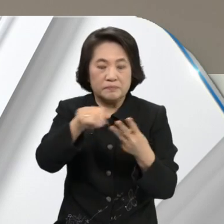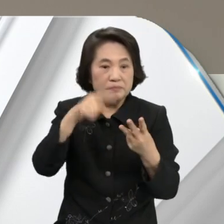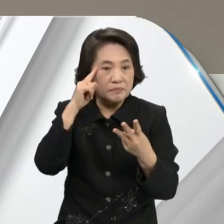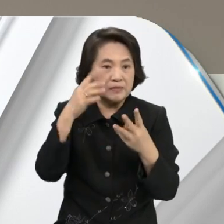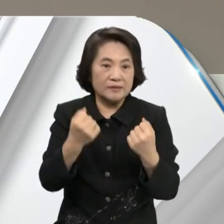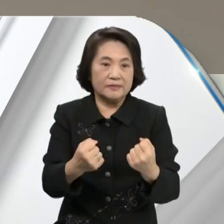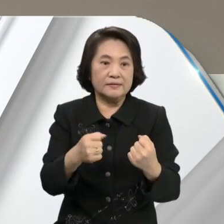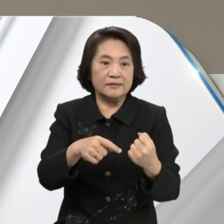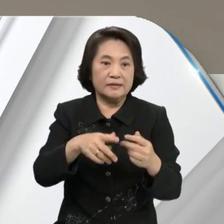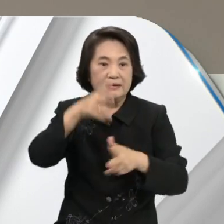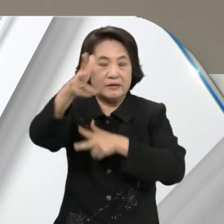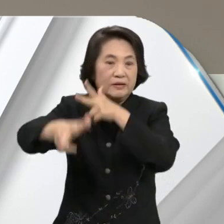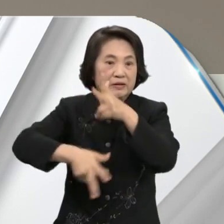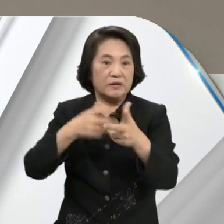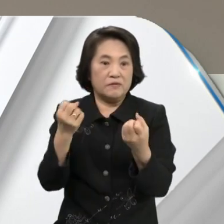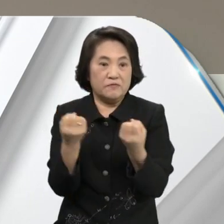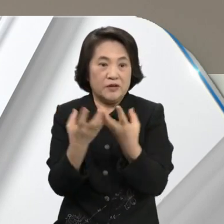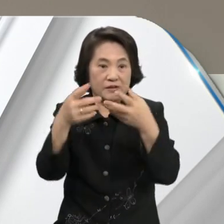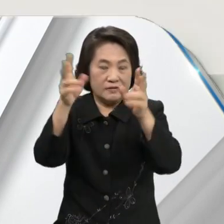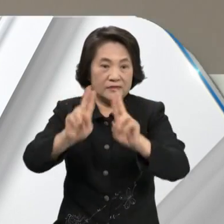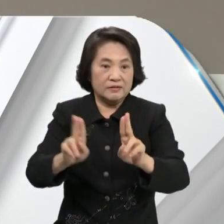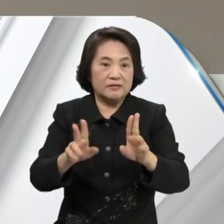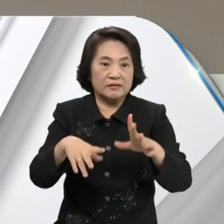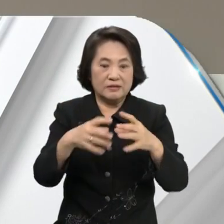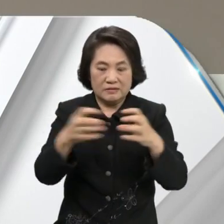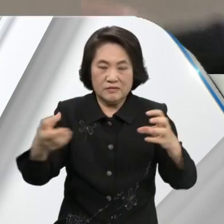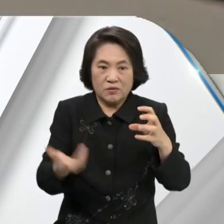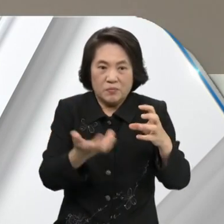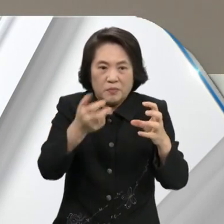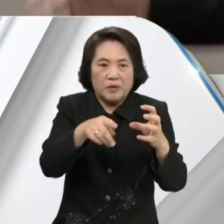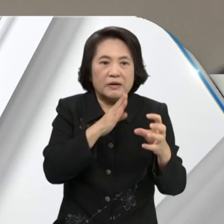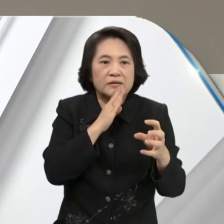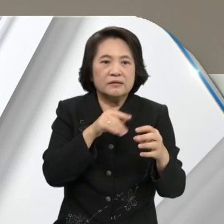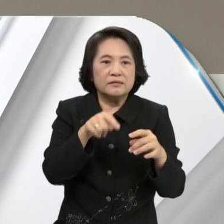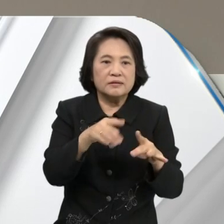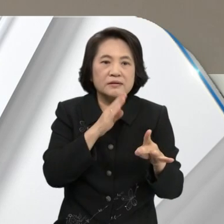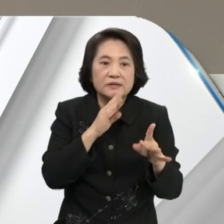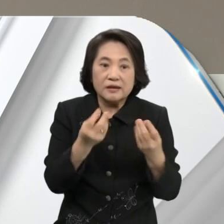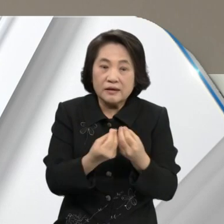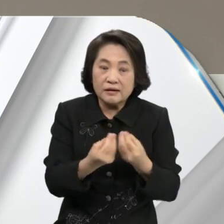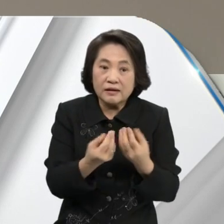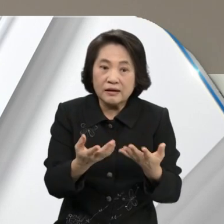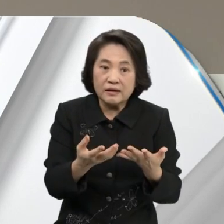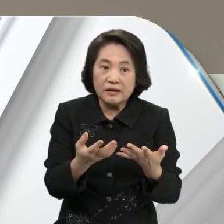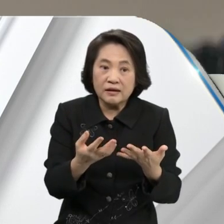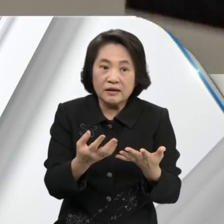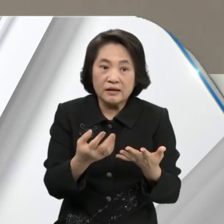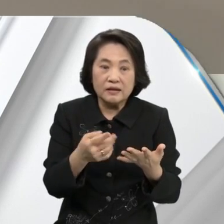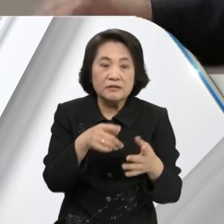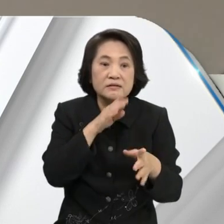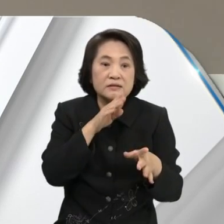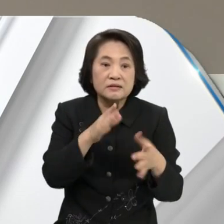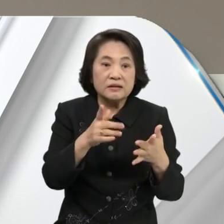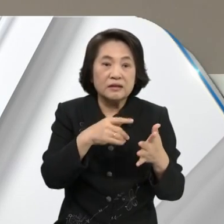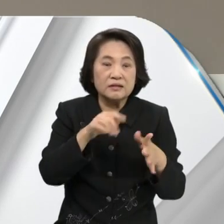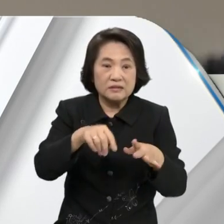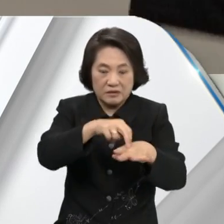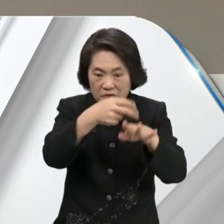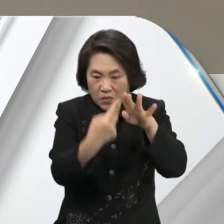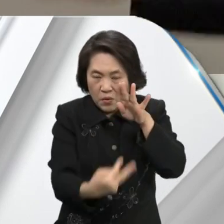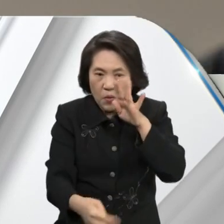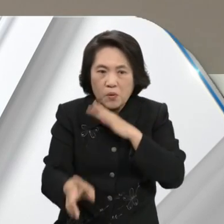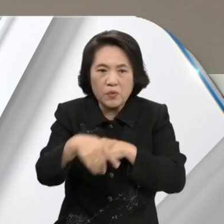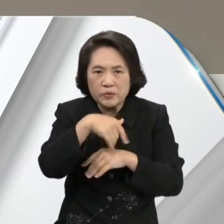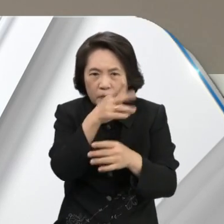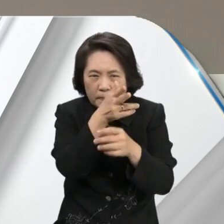盖一个燃煤电厂。这是我们的潜水的这个教潜水的人员去拍摄的珊